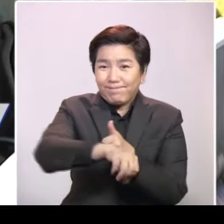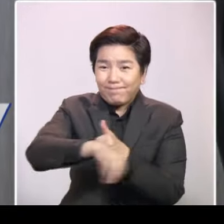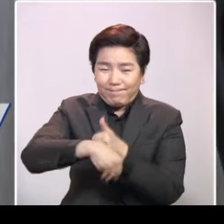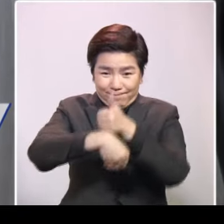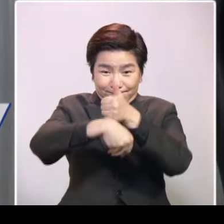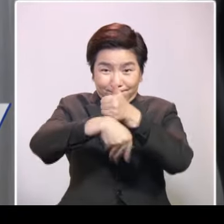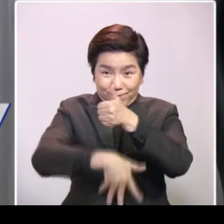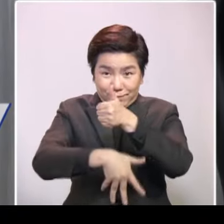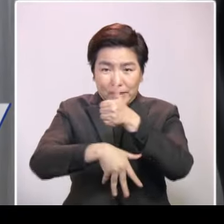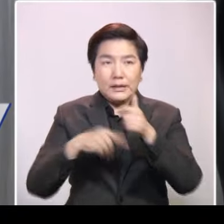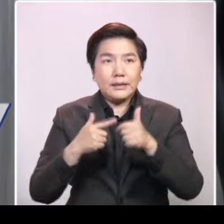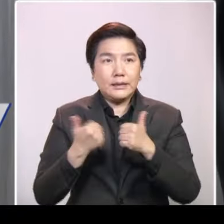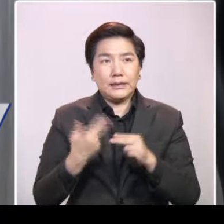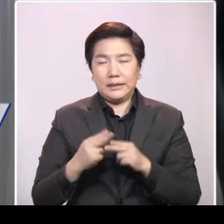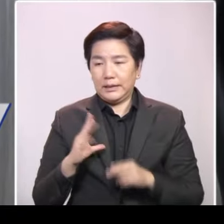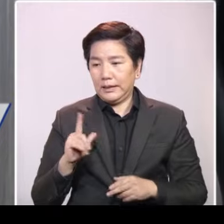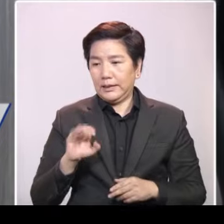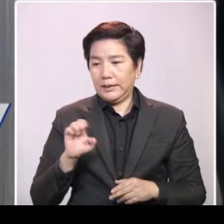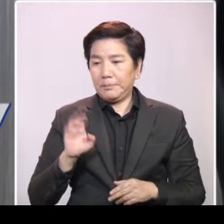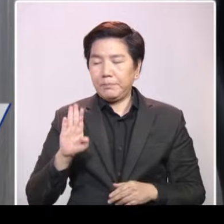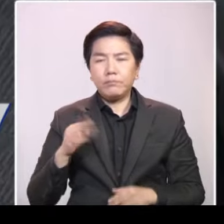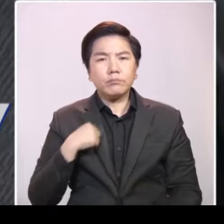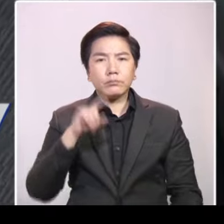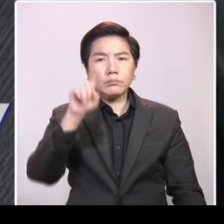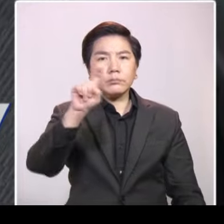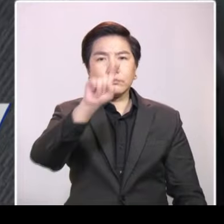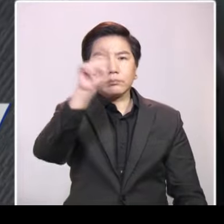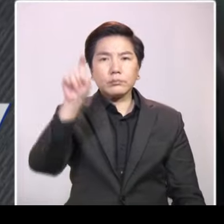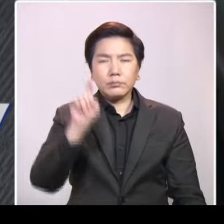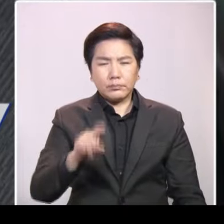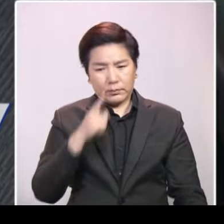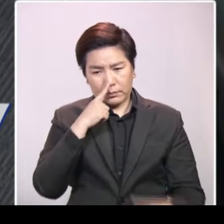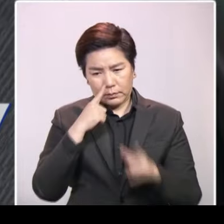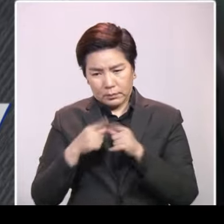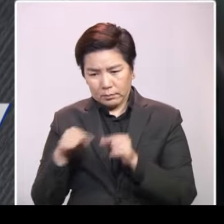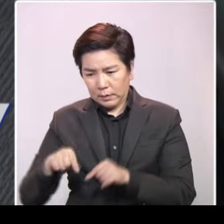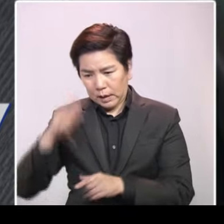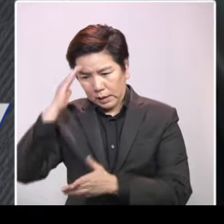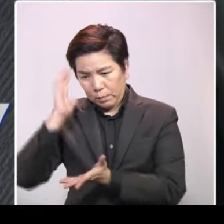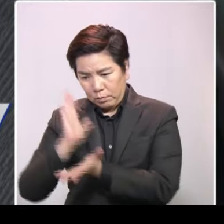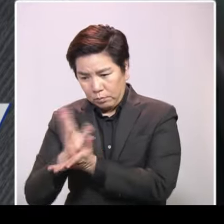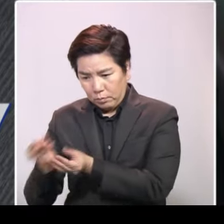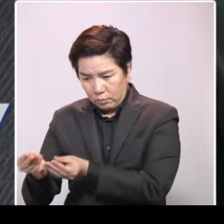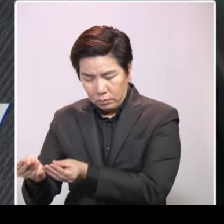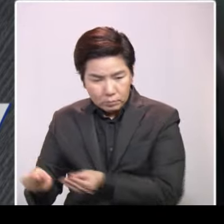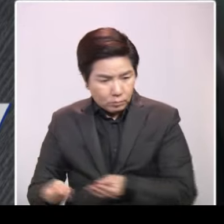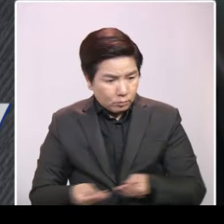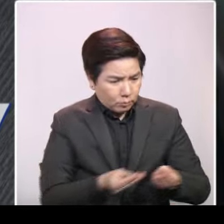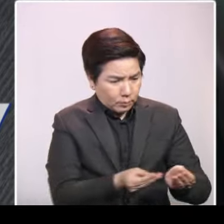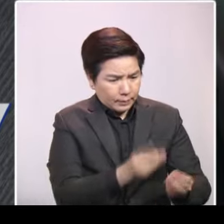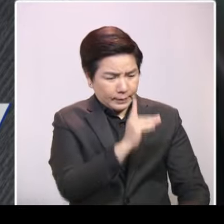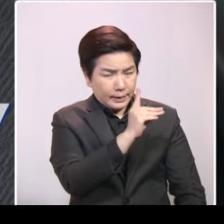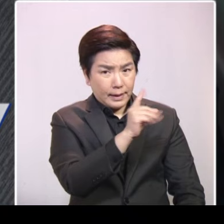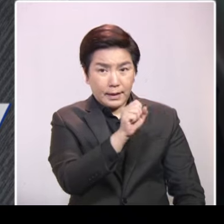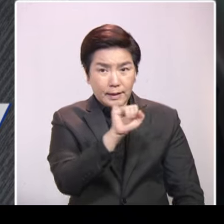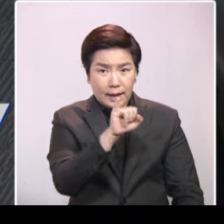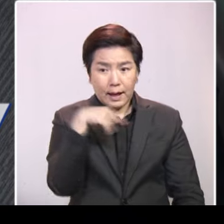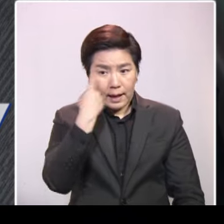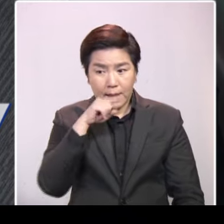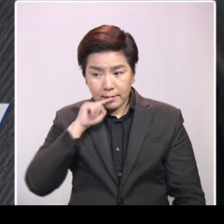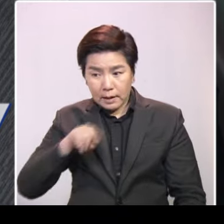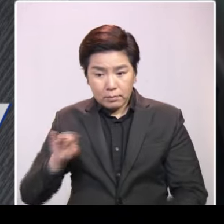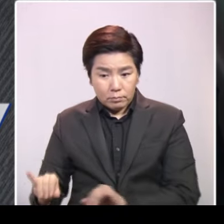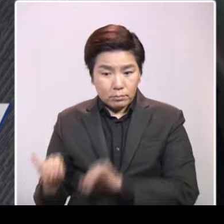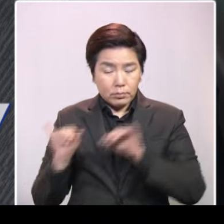กรุ๊ปที่นายชิปจิตนิยมสวตั้งข้อสงสัยว่าการโยกคดีไปอยู่ในความรับผิดชอบของ DSIมีคำสั่งจาก